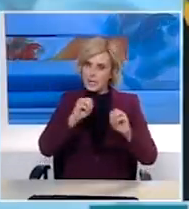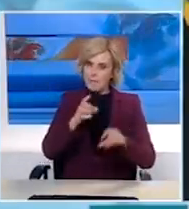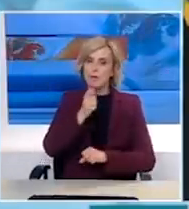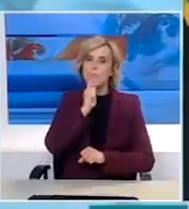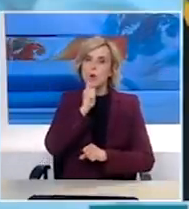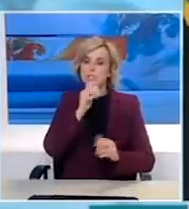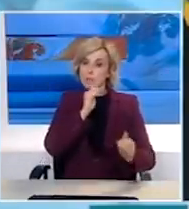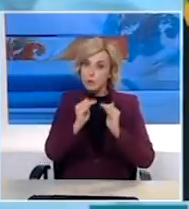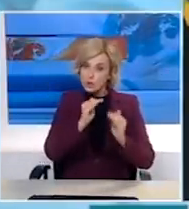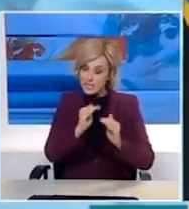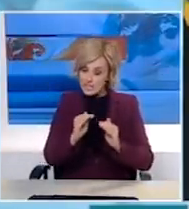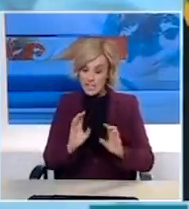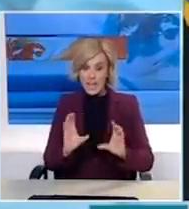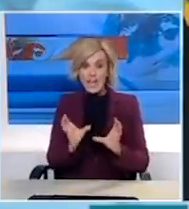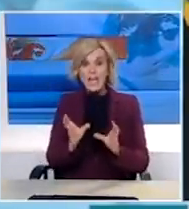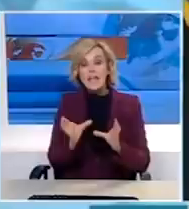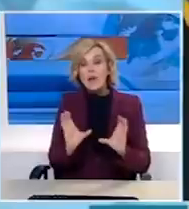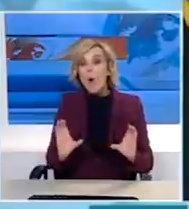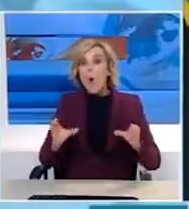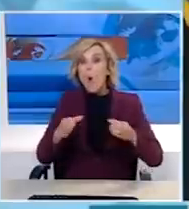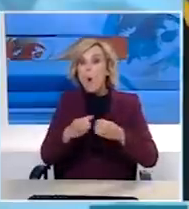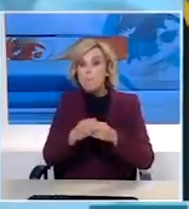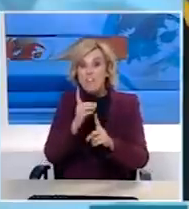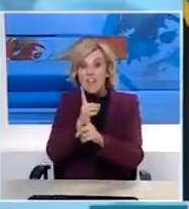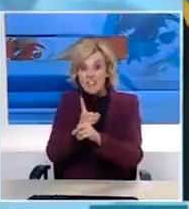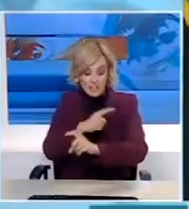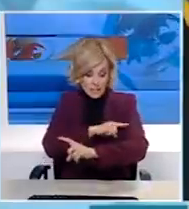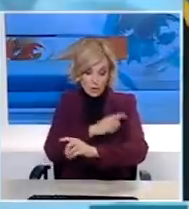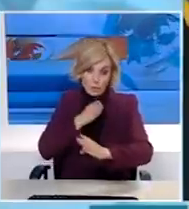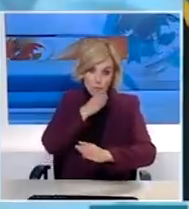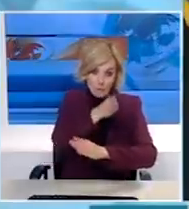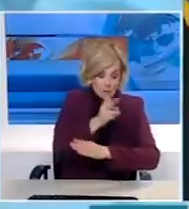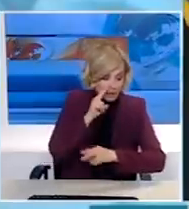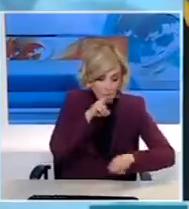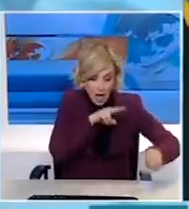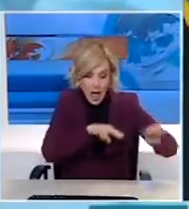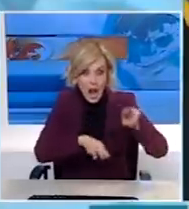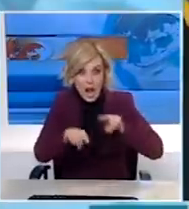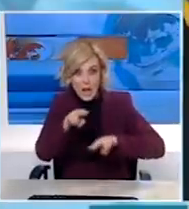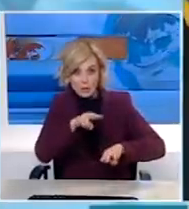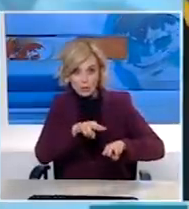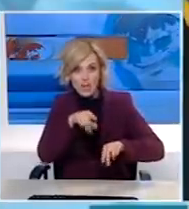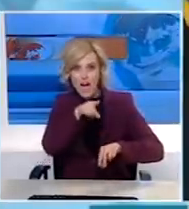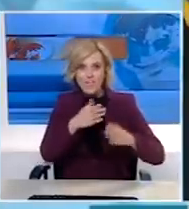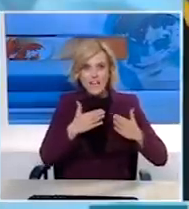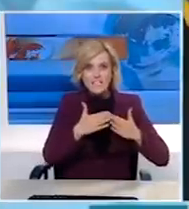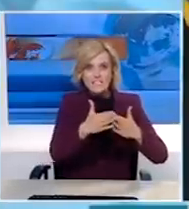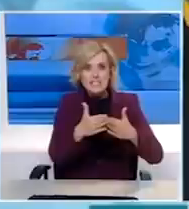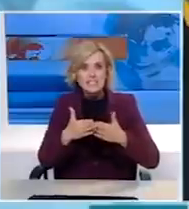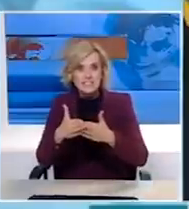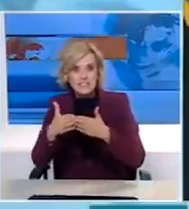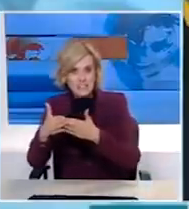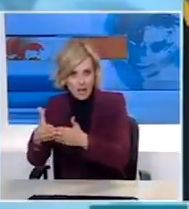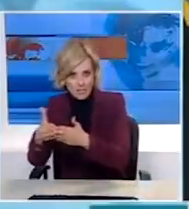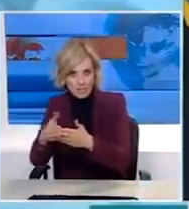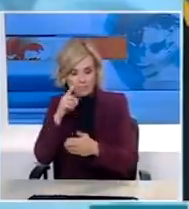ΟΔΗ, κλιμάκιο του οποίου μετέβη στο Λαύριο και διενήργησε τους σχετικούς υγειονομικούς ελέγχους των πληρωμάτων. Τα σκάφη παραμένουν στη Μαρίνα του Λαβρίου υπό